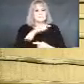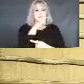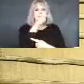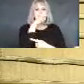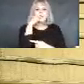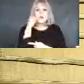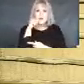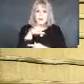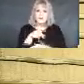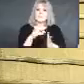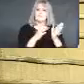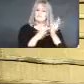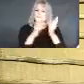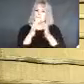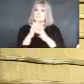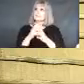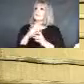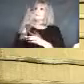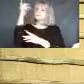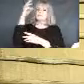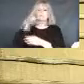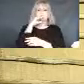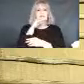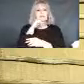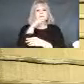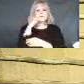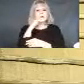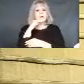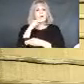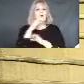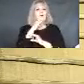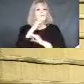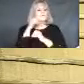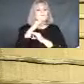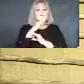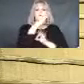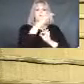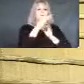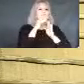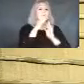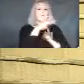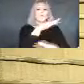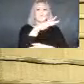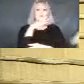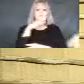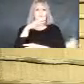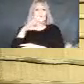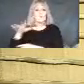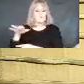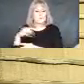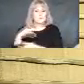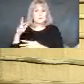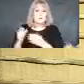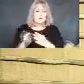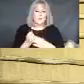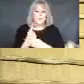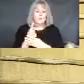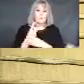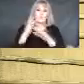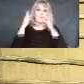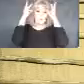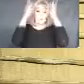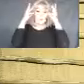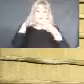in die naam van Jesus. Waar sy naam verkondig word, daar gebeur die